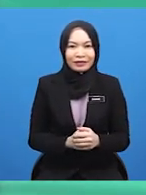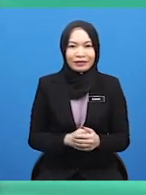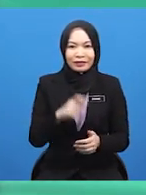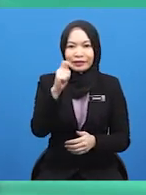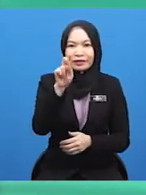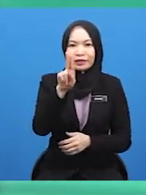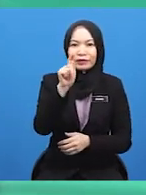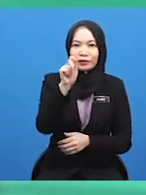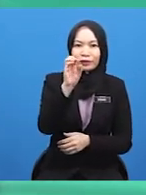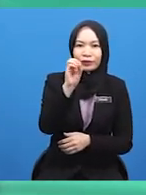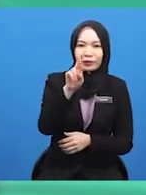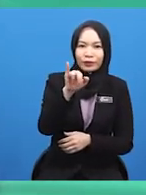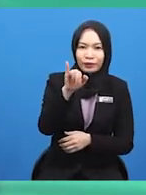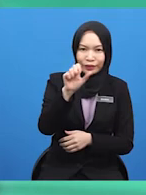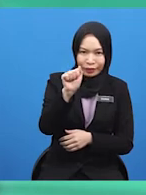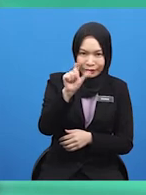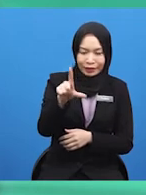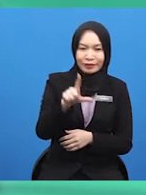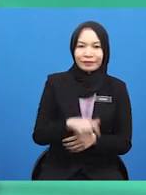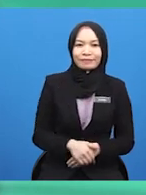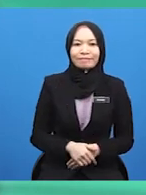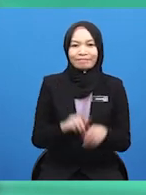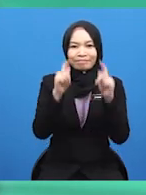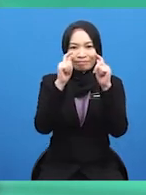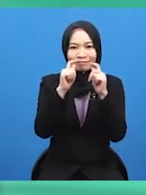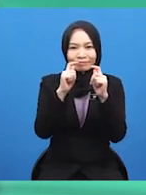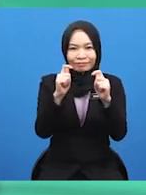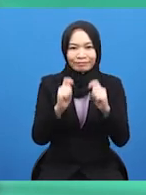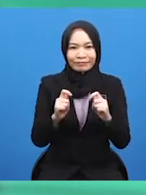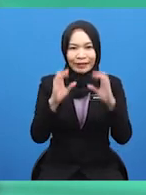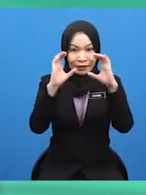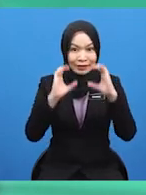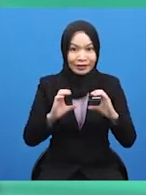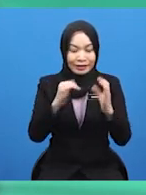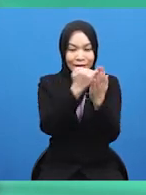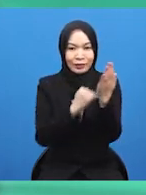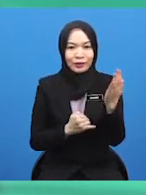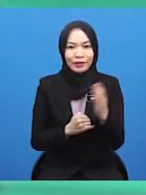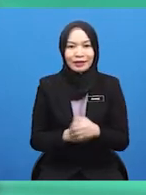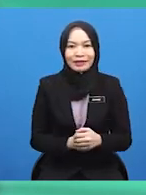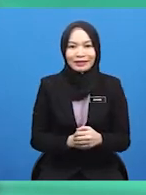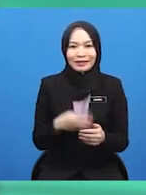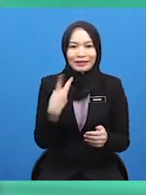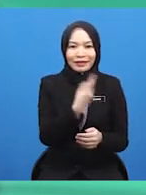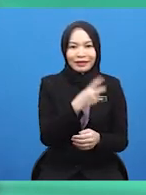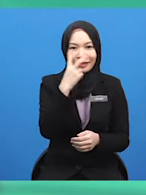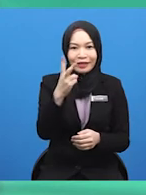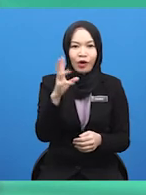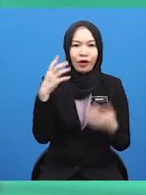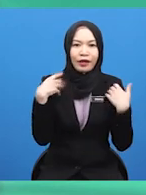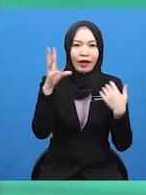demo menghasilkan beberapa teknik melukis. Jadi untuk tidak melengahkan masa lagi, kita lihat